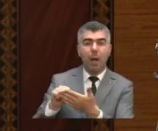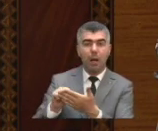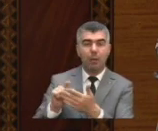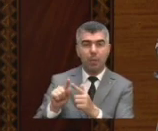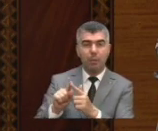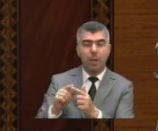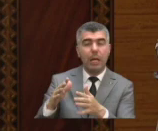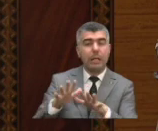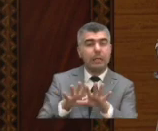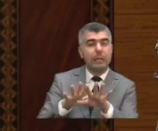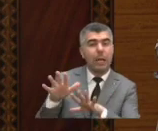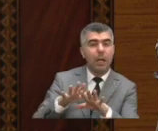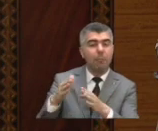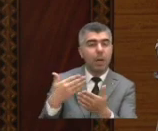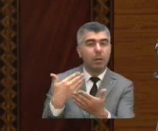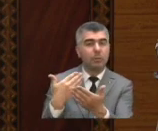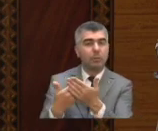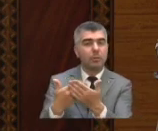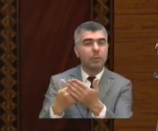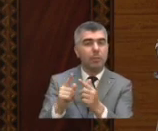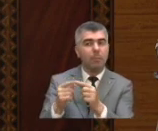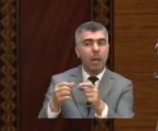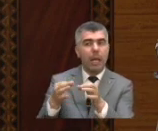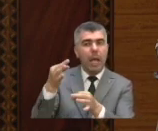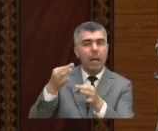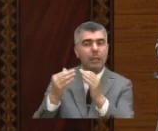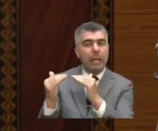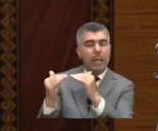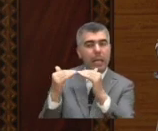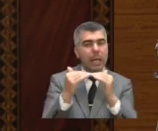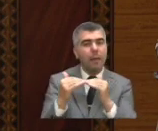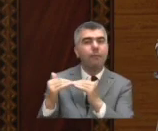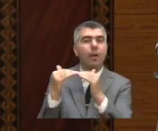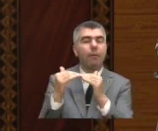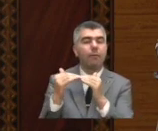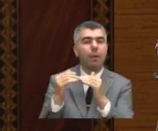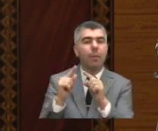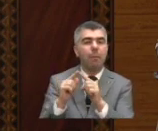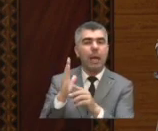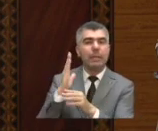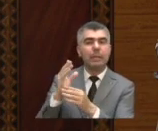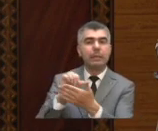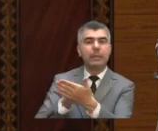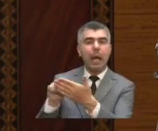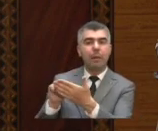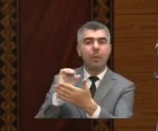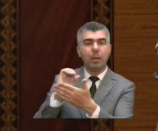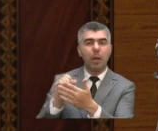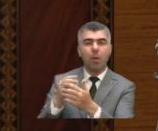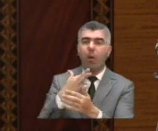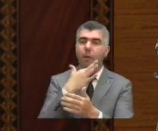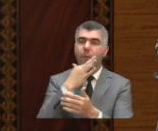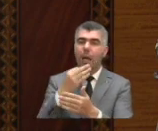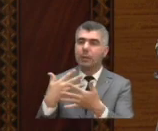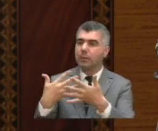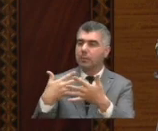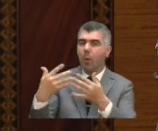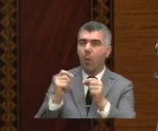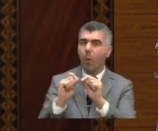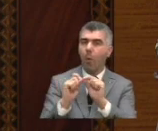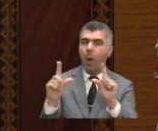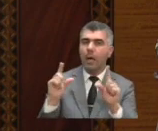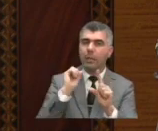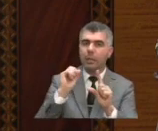ملموسه من اجل تحقيق العداله الضريبيه ووضع نظام ضريبي مستقر مبسط وشفاف يوفر